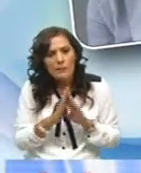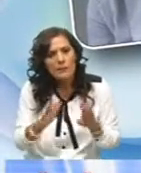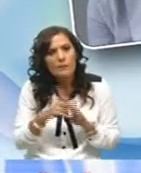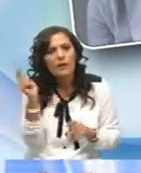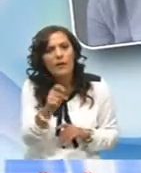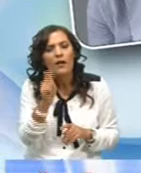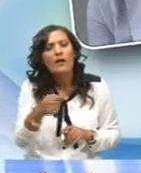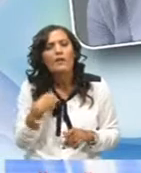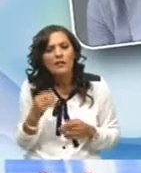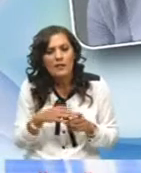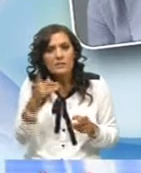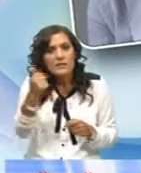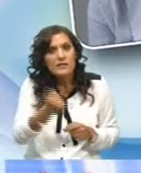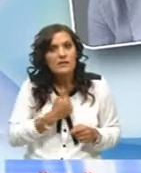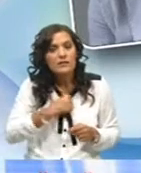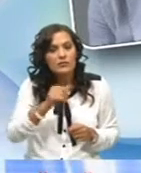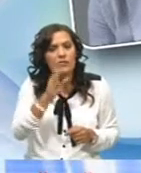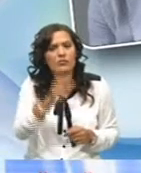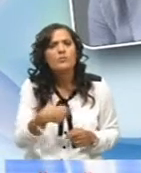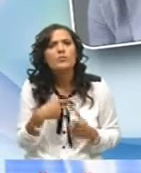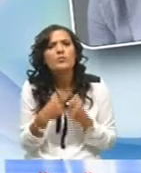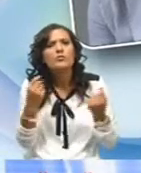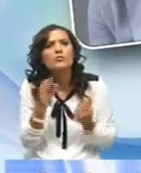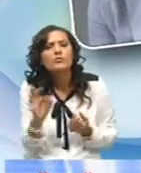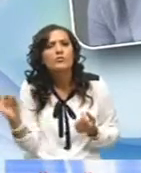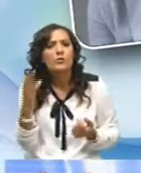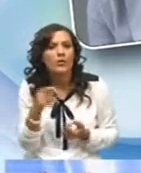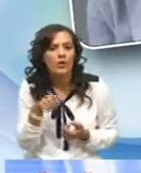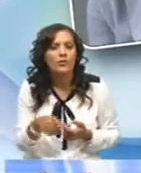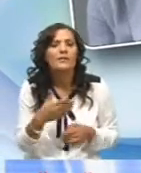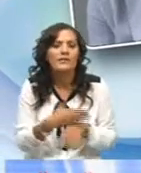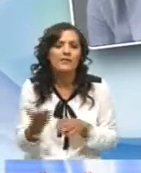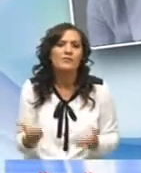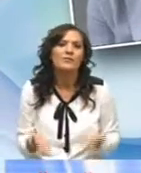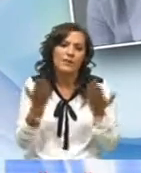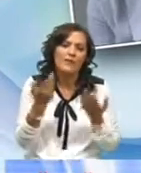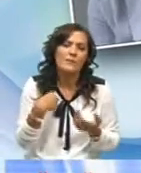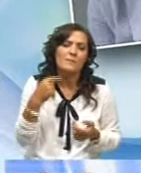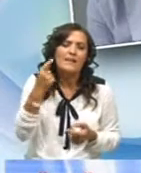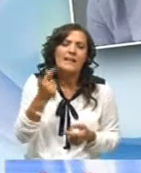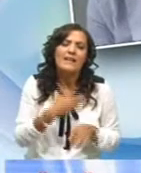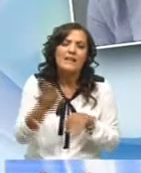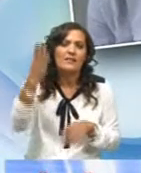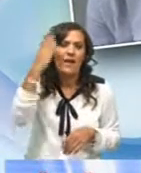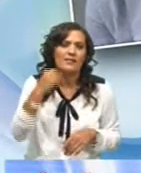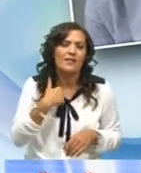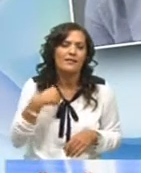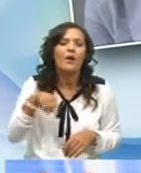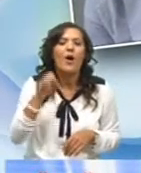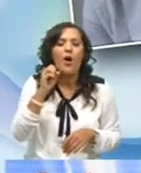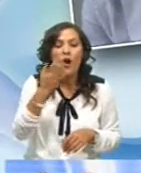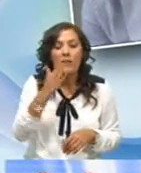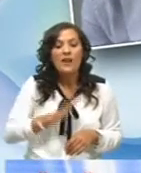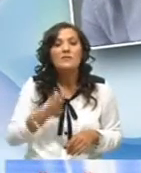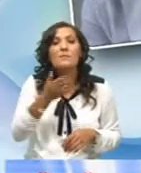bitir şu ödevini bitir şu ödevi nasıl bir sıkıntı çocukta nasıl bir mutsuzluk geç Uyandı Uyandı geçiyorum Evet öğrenci bilmediği